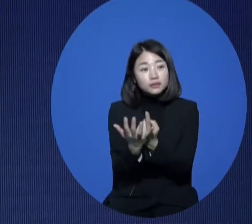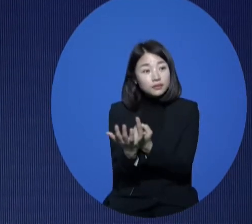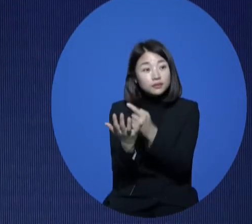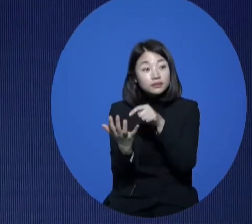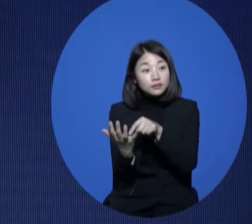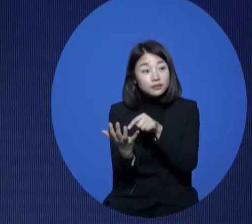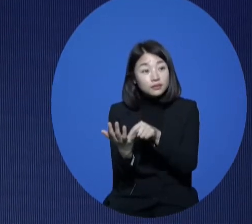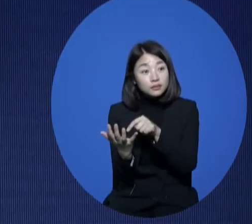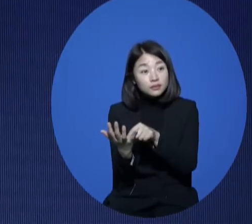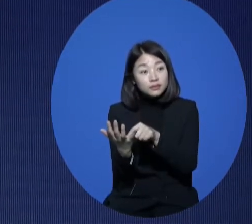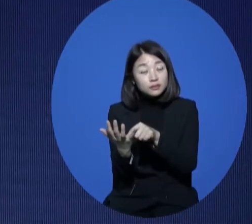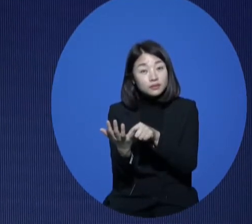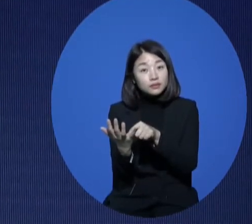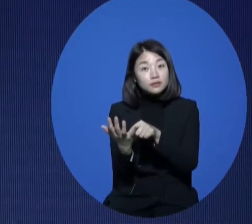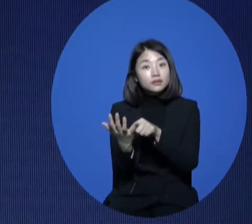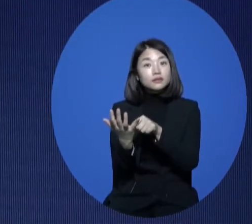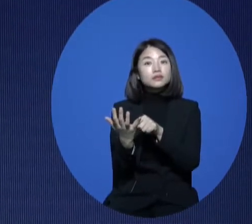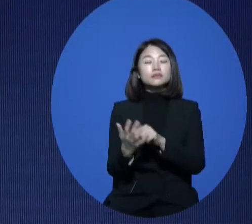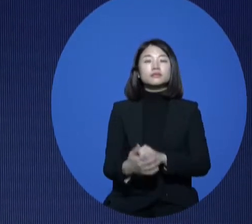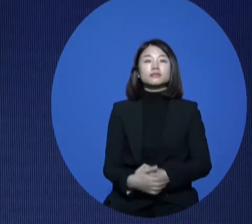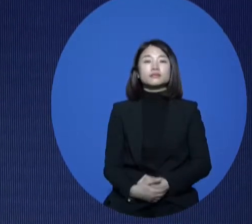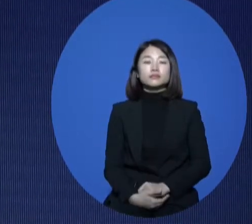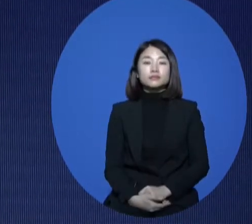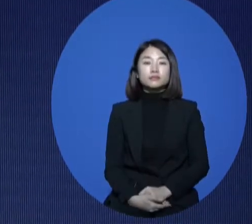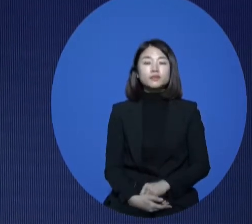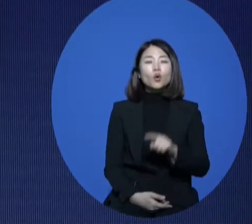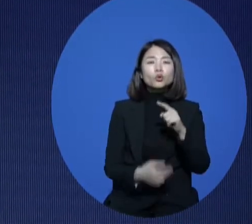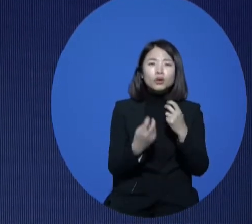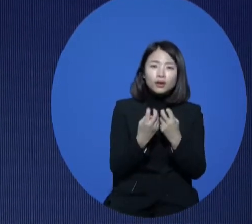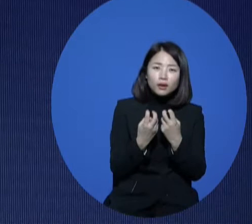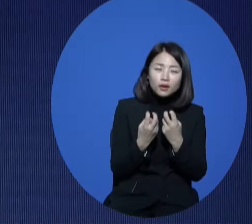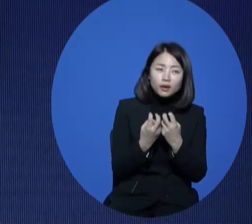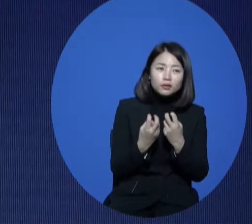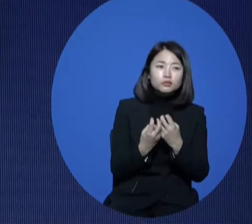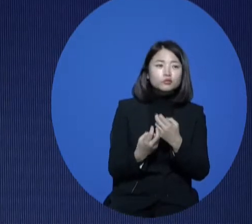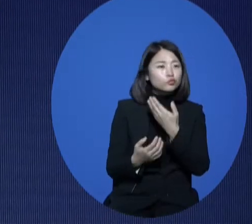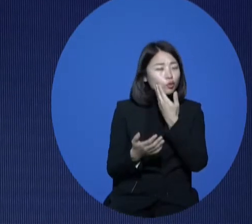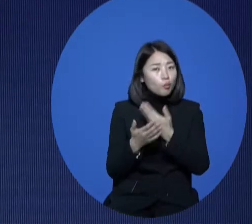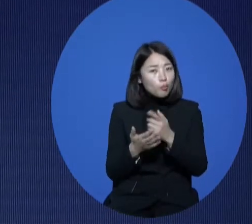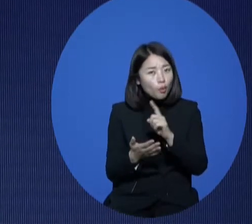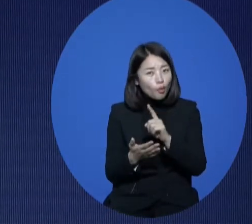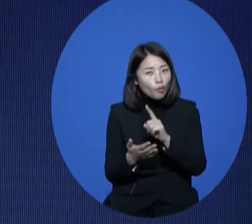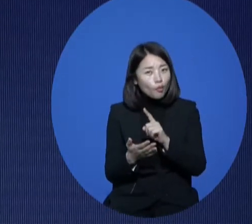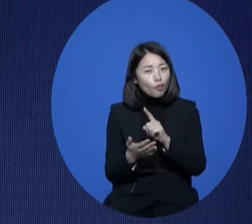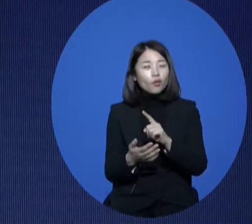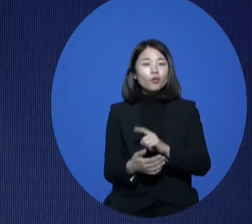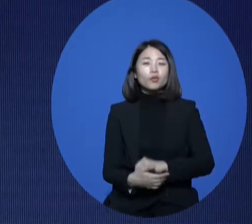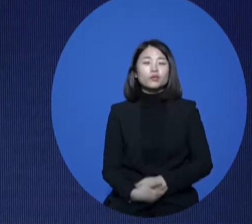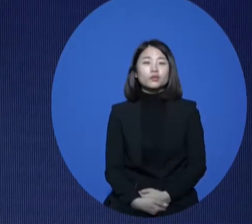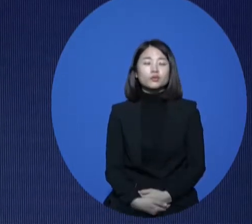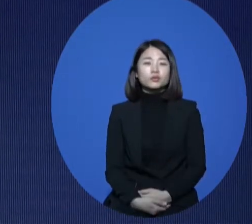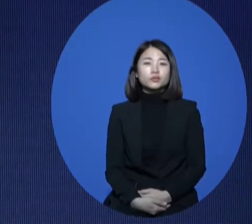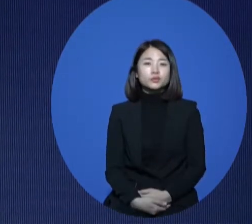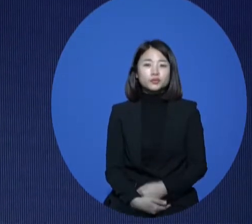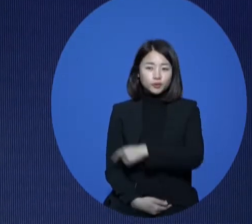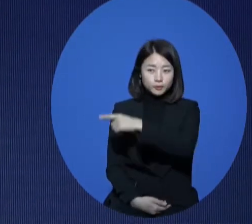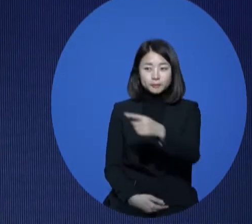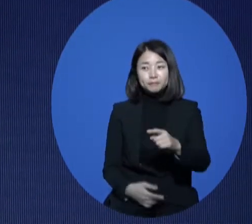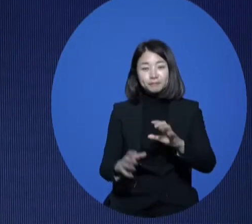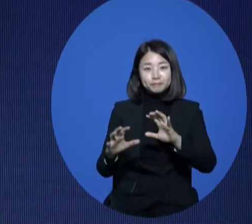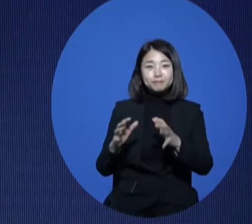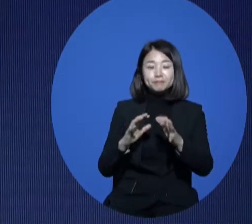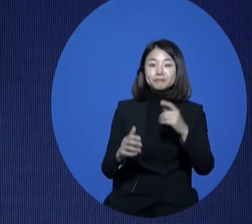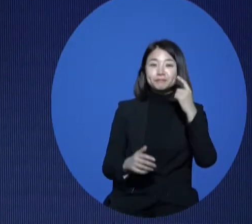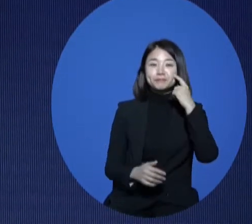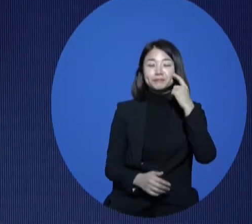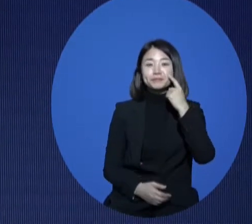수 있는 그 사회를 만들기 위해서 어떤 것이 중요하고 또 우리가 어떻게 해야 될 것인가를 또 여기서